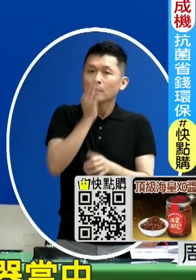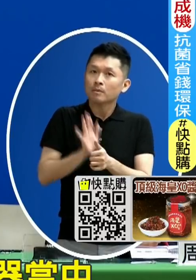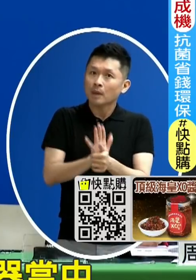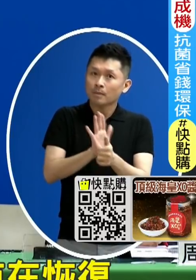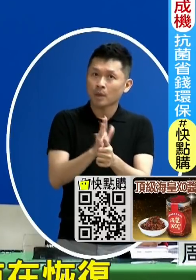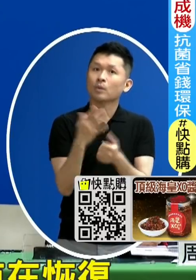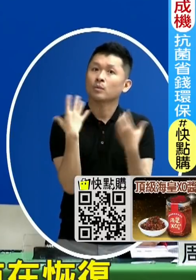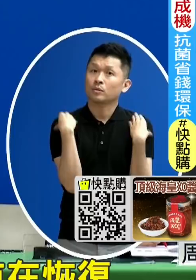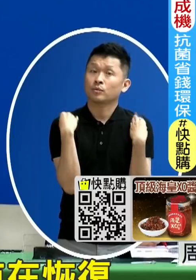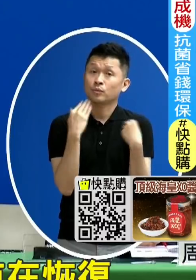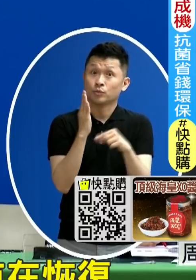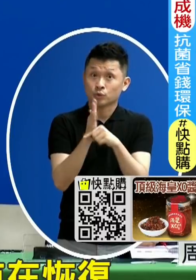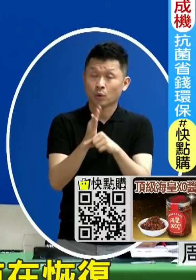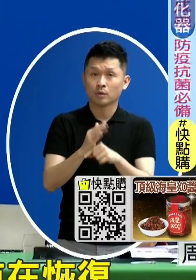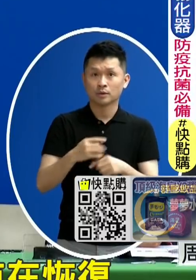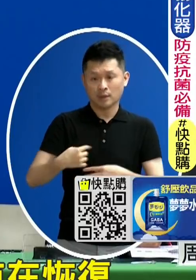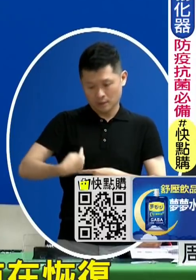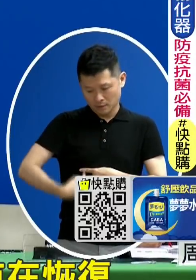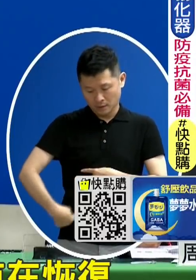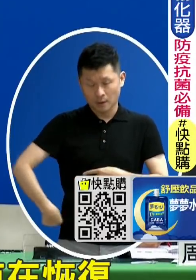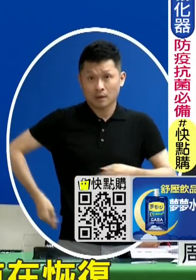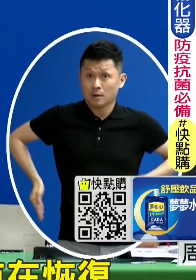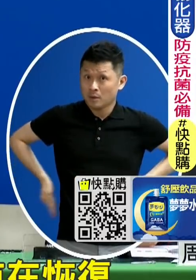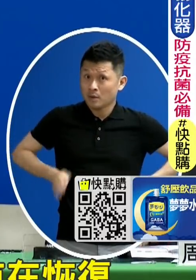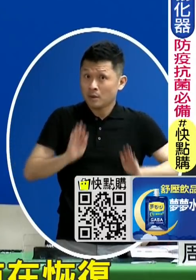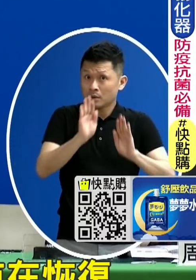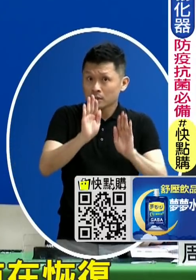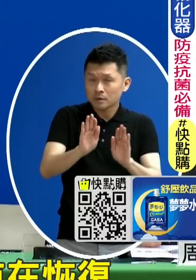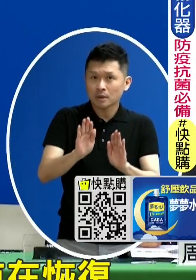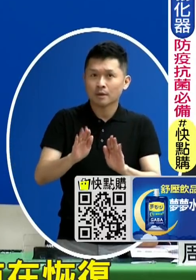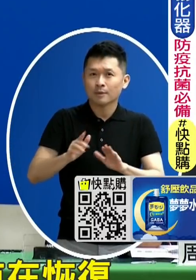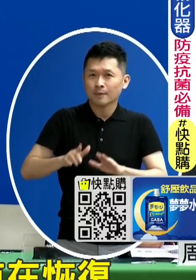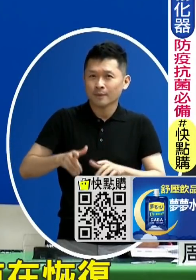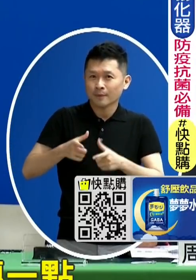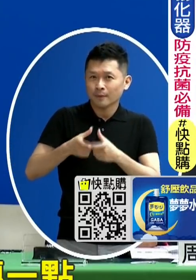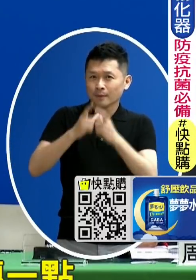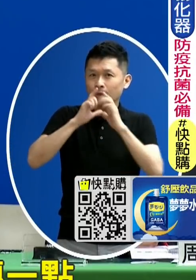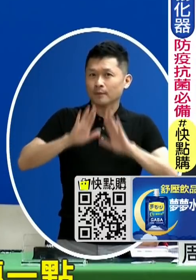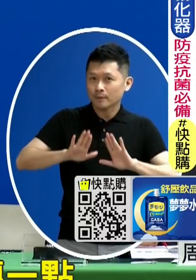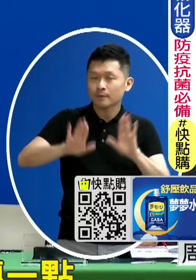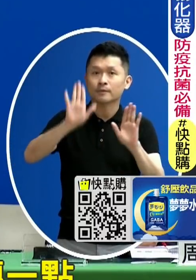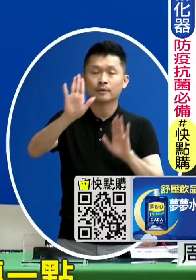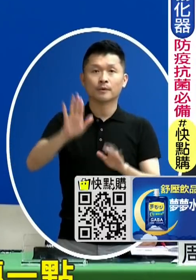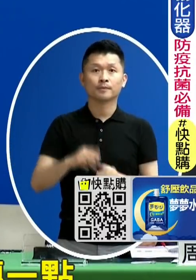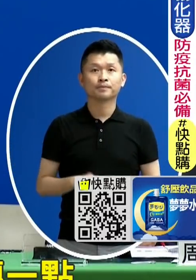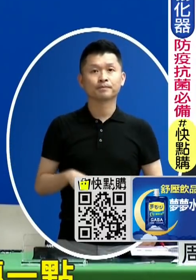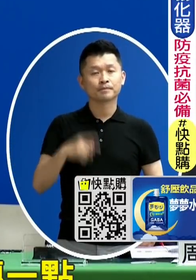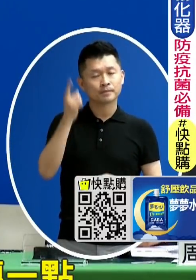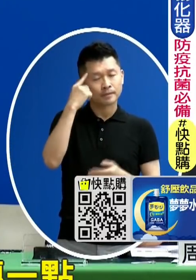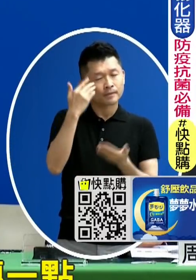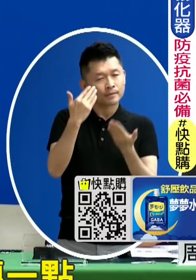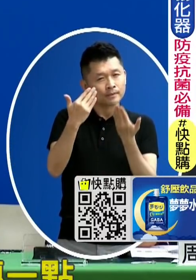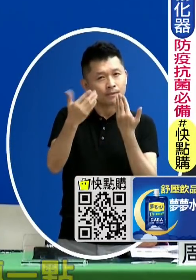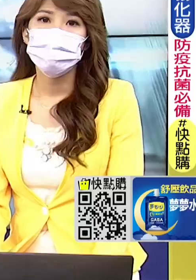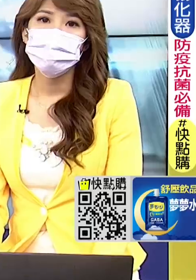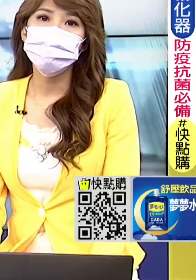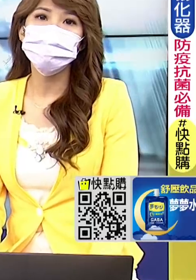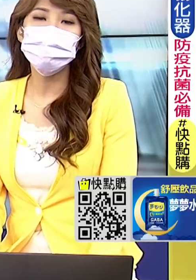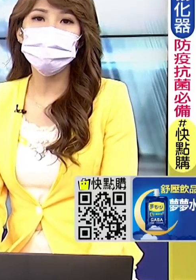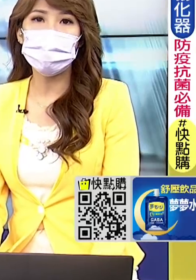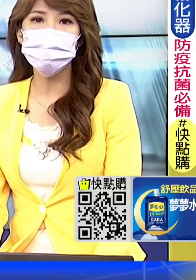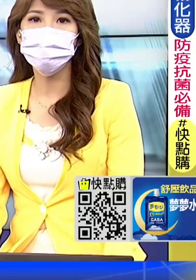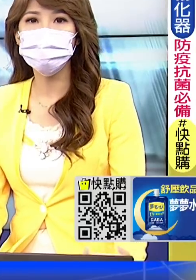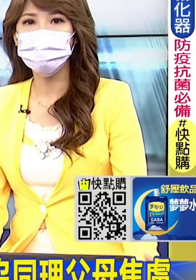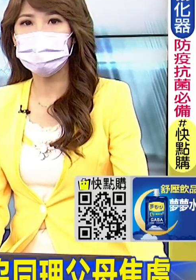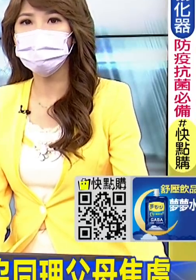当中，不过他的这个整个肝肾功能的情形也有在恢复，那目前意识状况也稍微有好转一点。